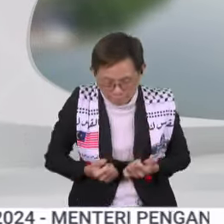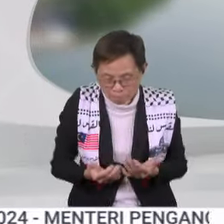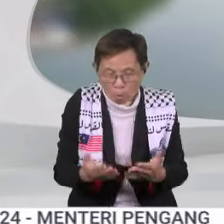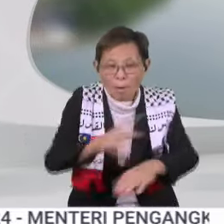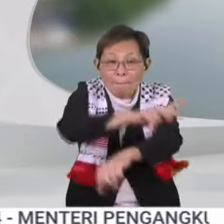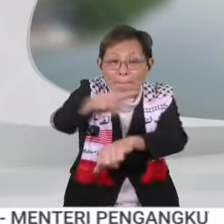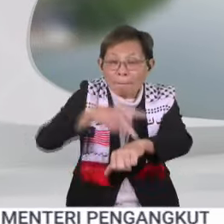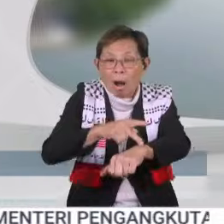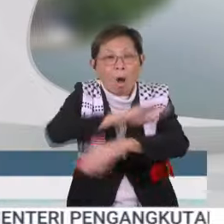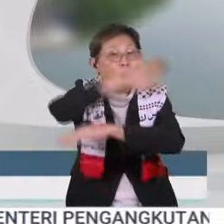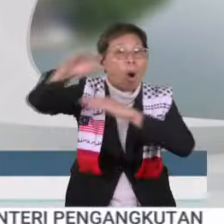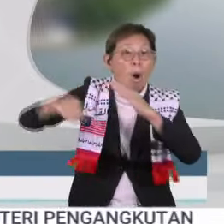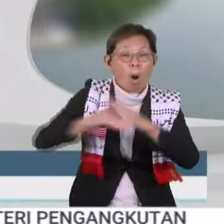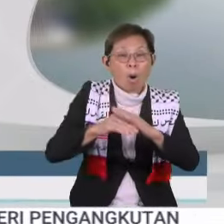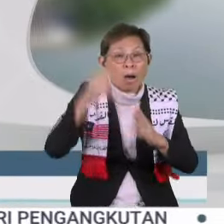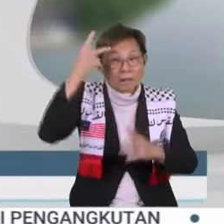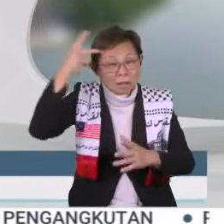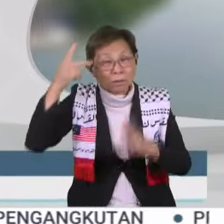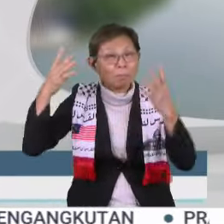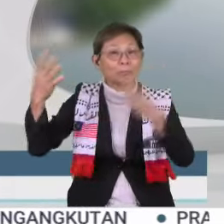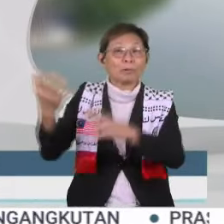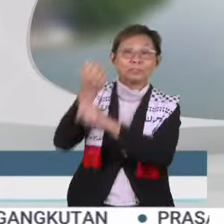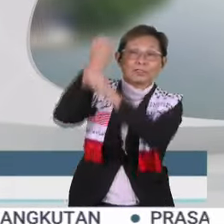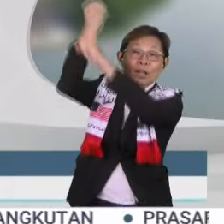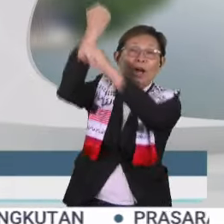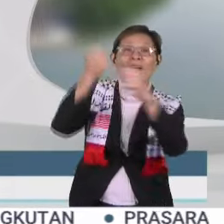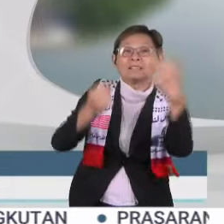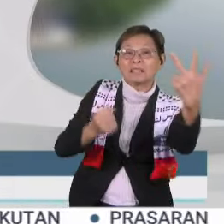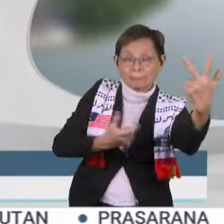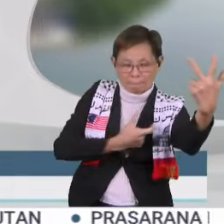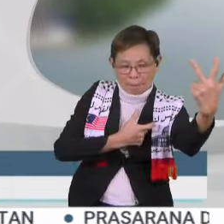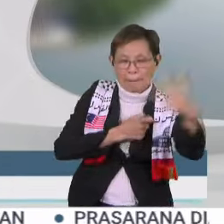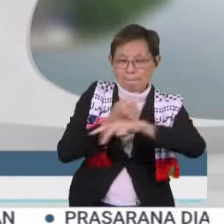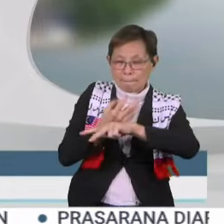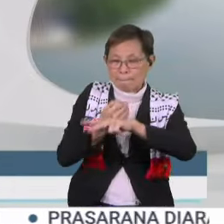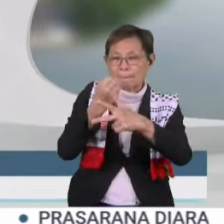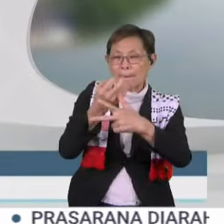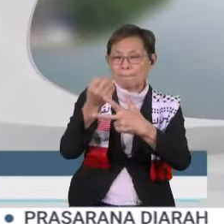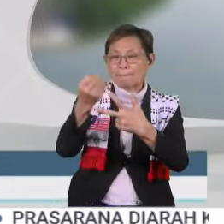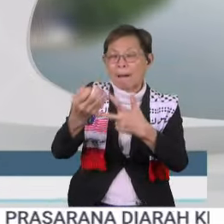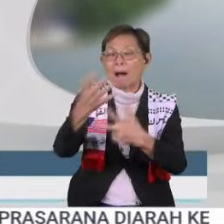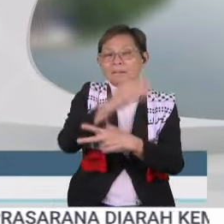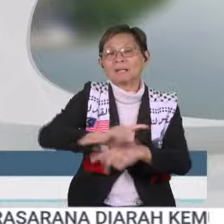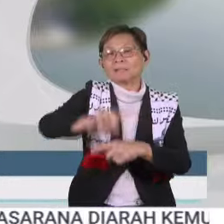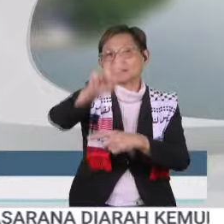Padang. Secara keseluruhan, Daerah Keningau berjaya meraih 3 pingat emas